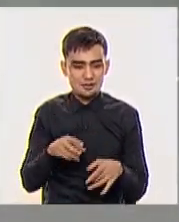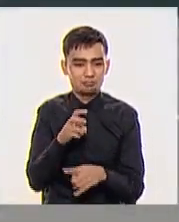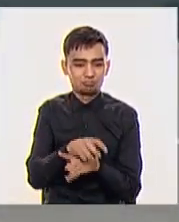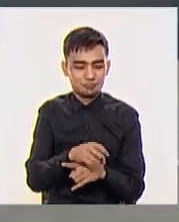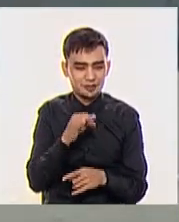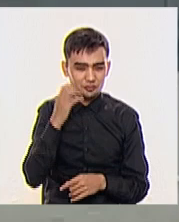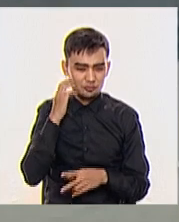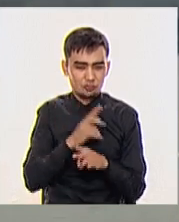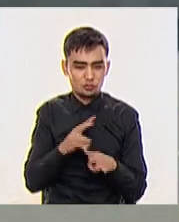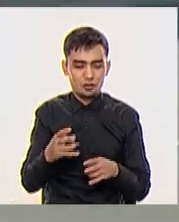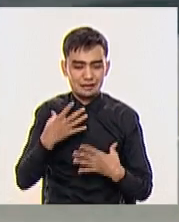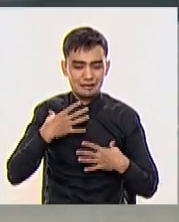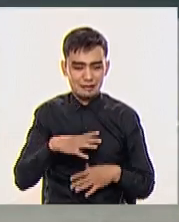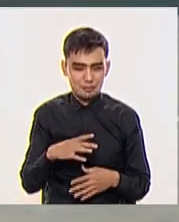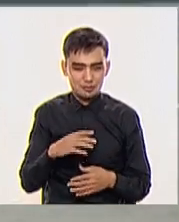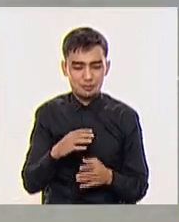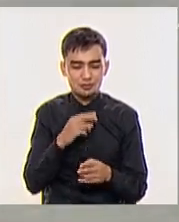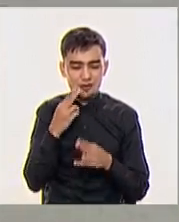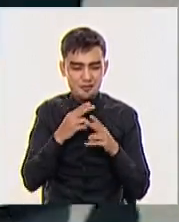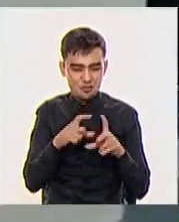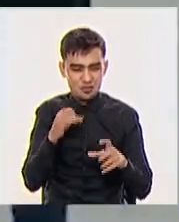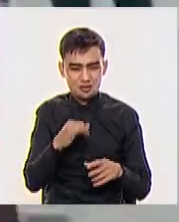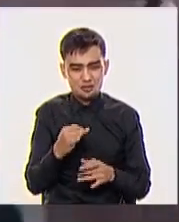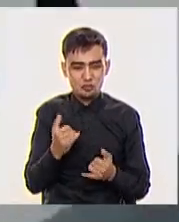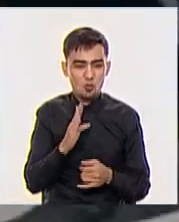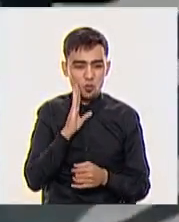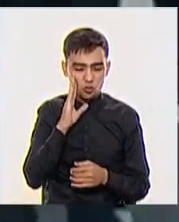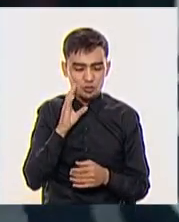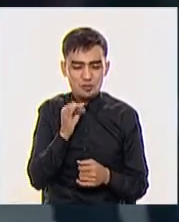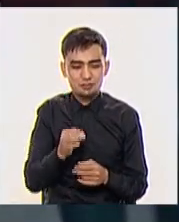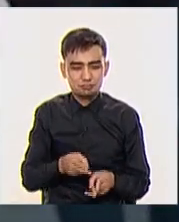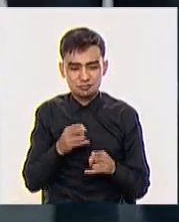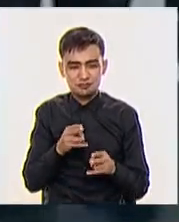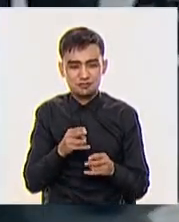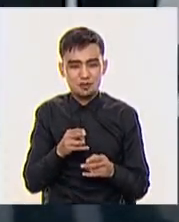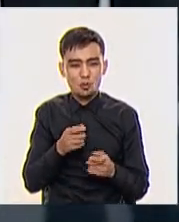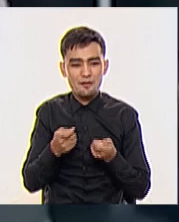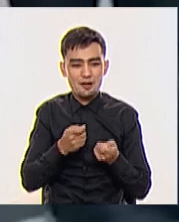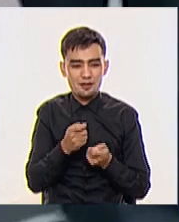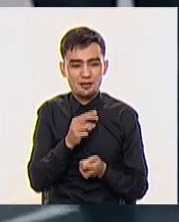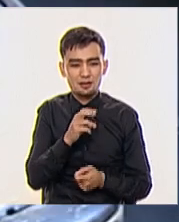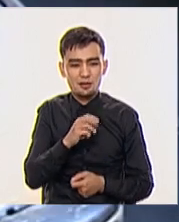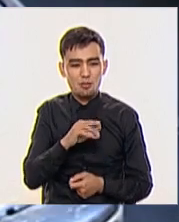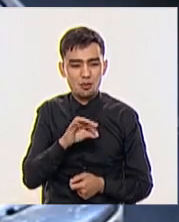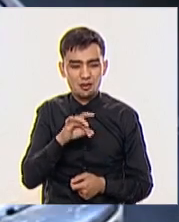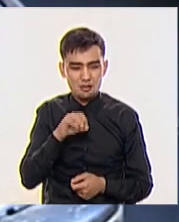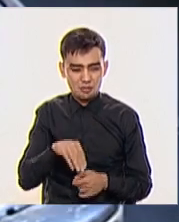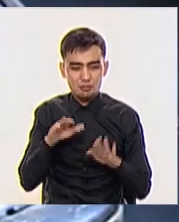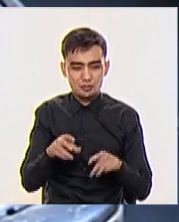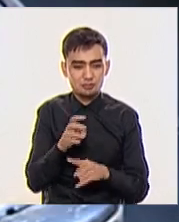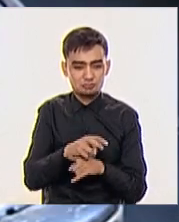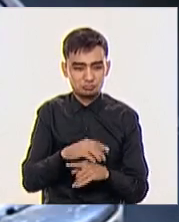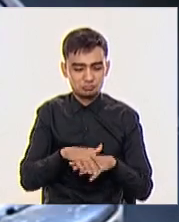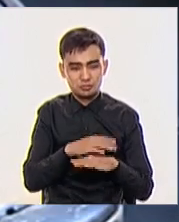барды. Тыңдайтын адам таппадык деген арыз ээлери бүгүн таңертең менен кылмыштык аткаруу жүйөсү департаментине жиналды.